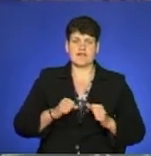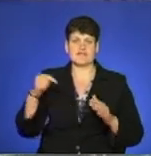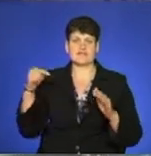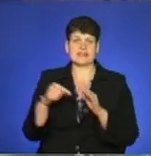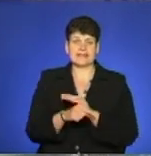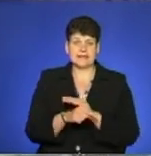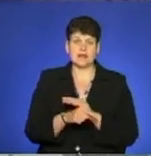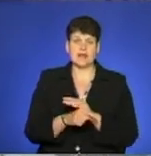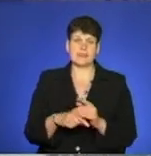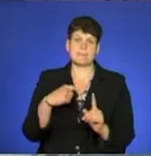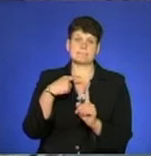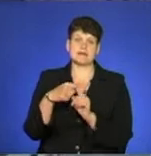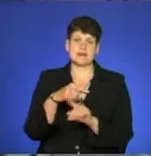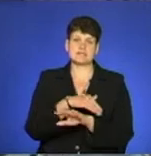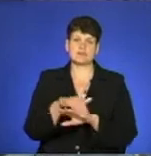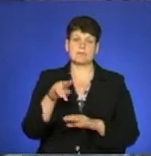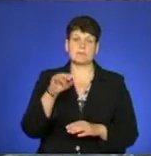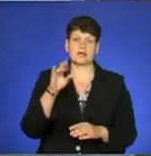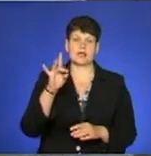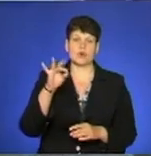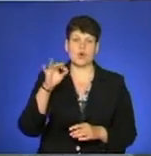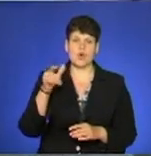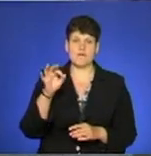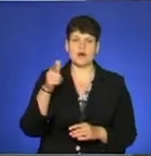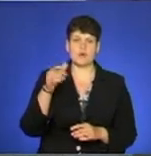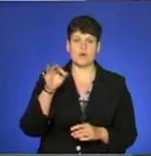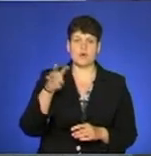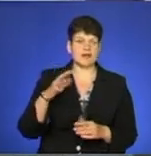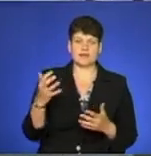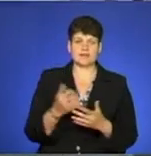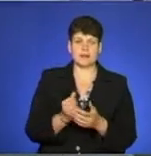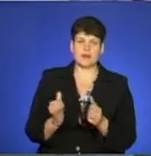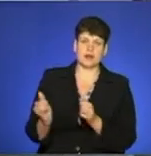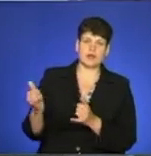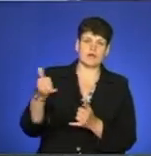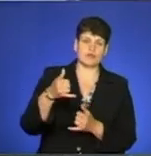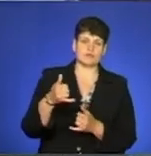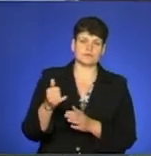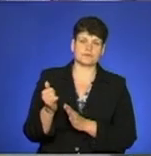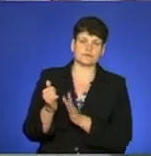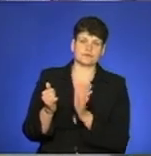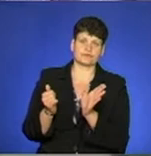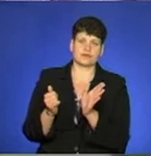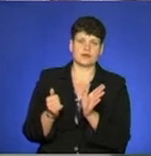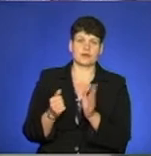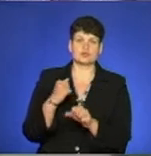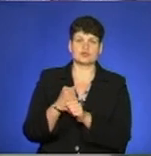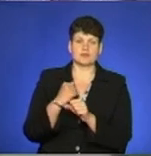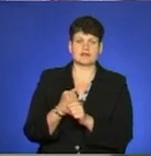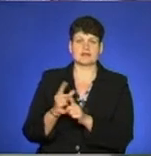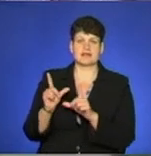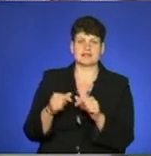і вже на перехресті вулиць Пирогова-Гоголя, не впоравшись з керуванням, при повороті ліворуч здійснив наїзд на металеву